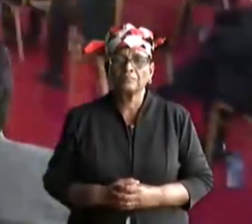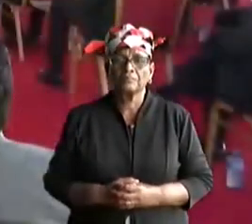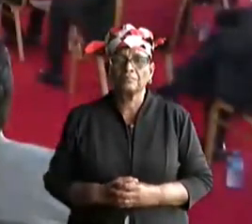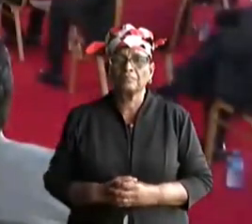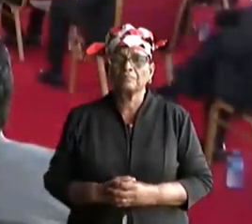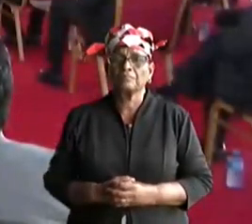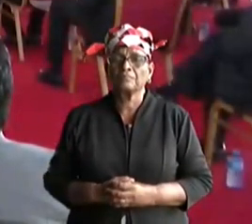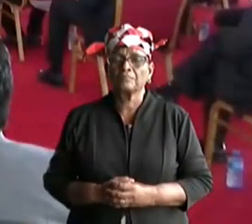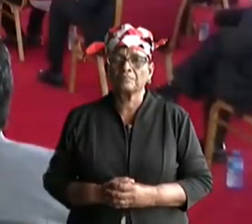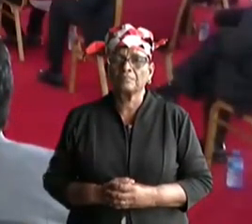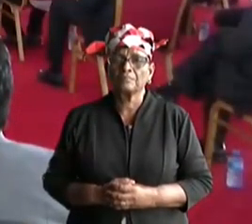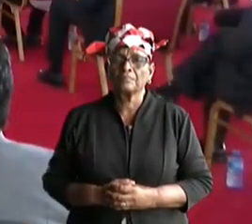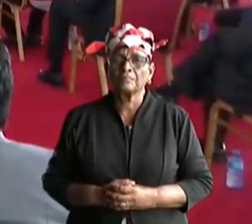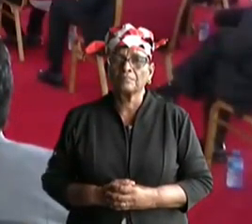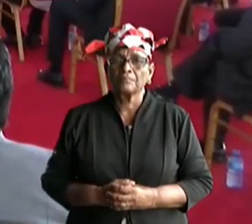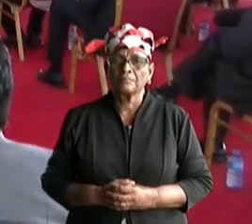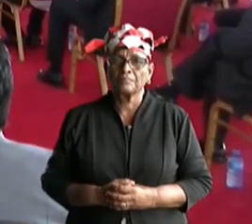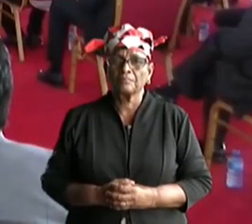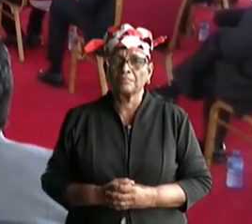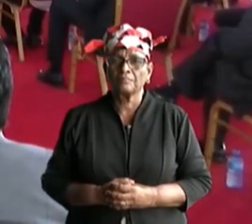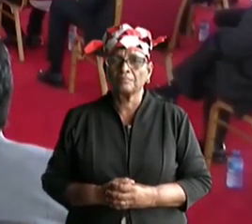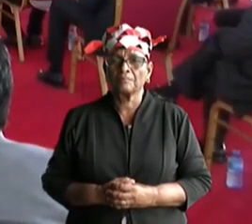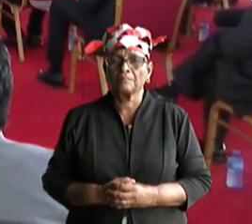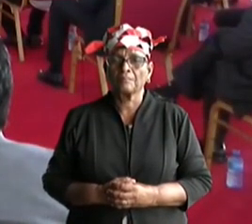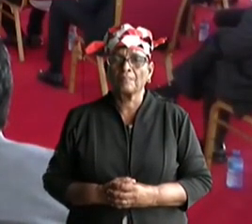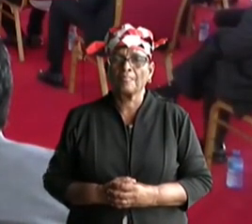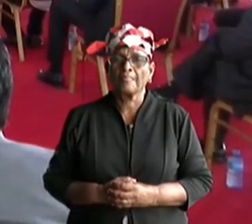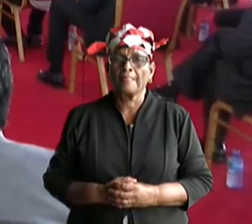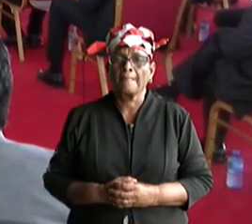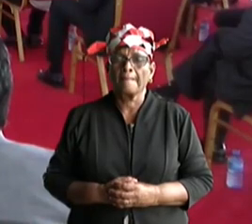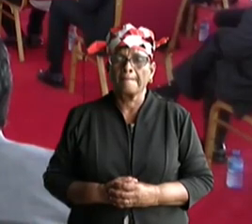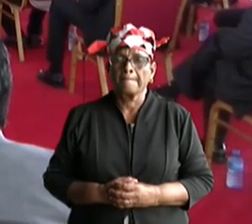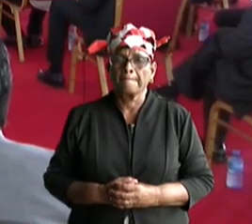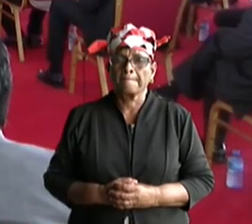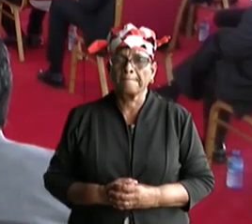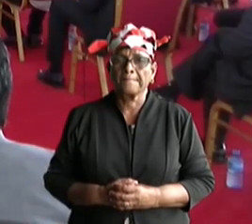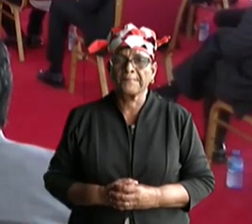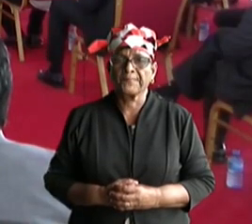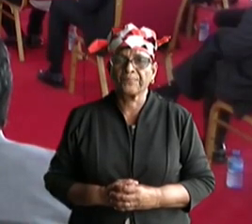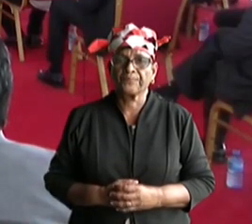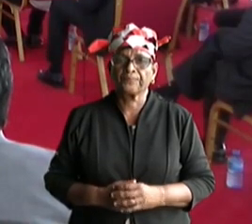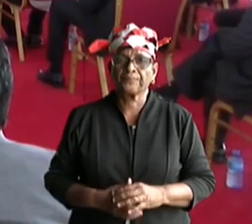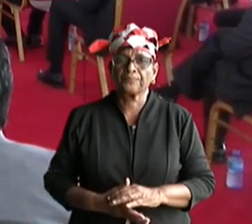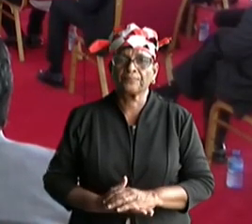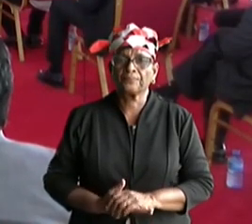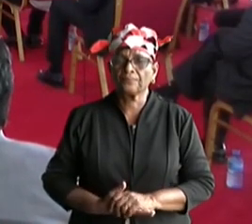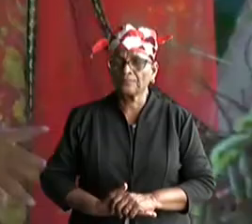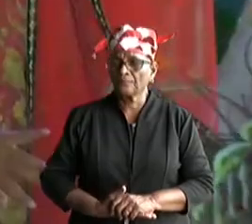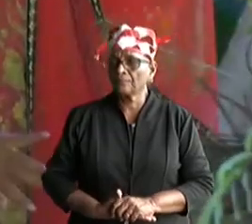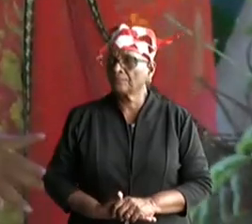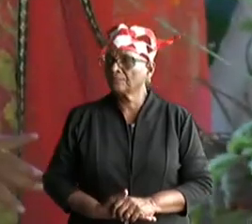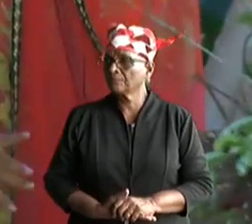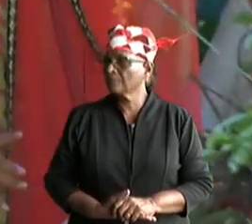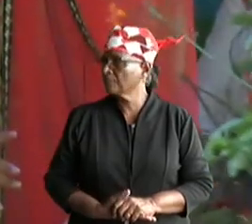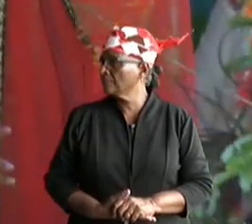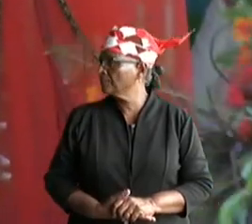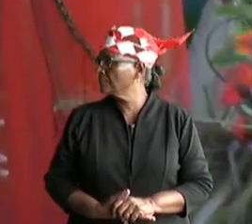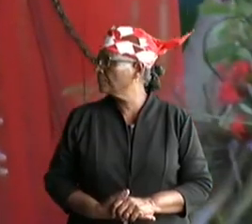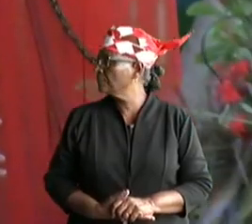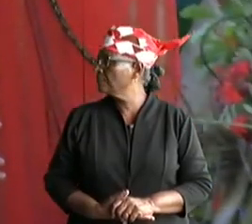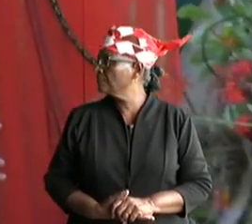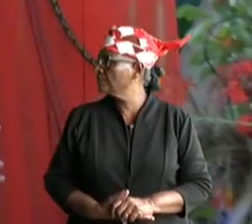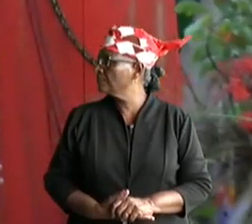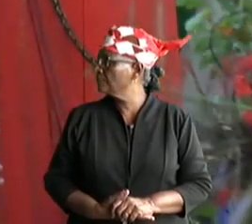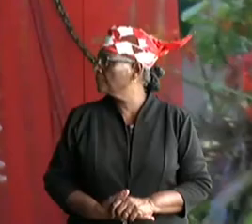Bikate de ta e luku. Sese uki iki. Yau bebe wata. No unhopo. De aka